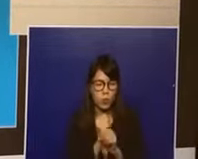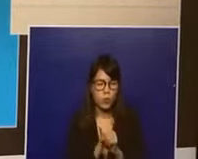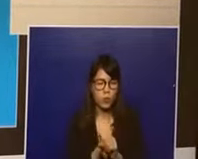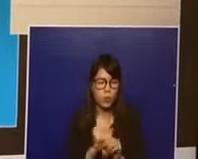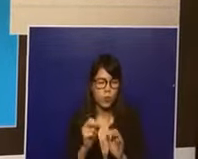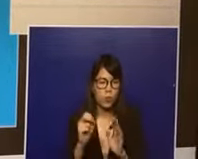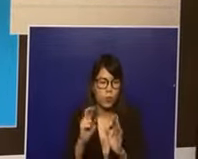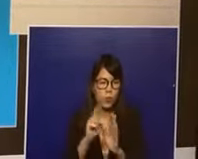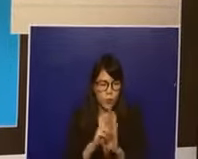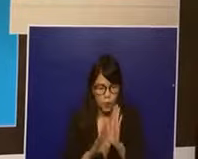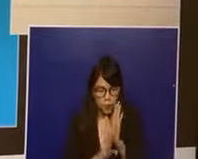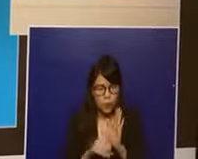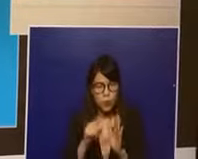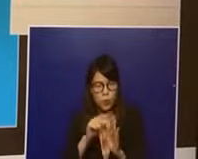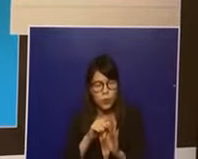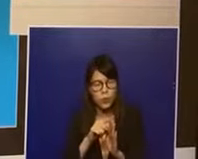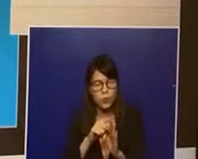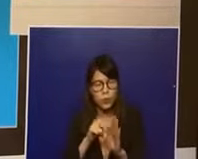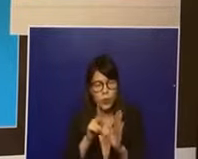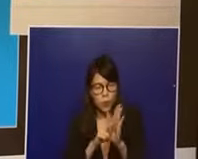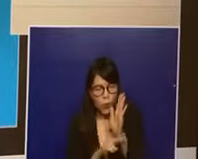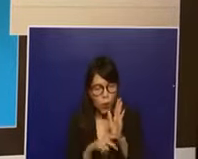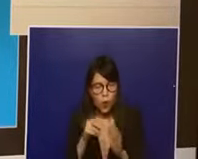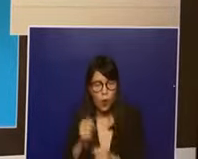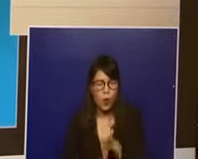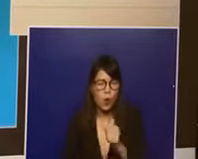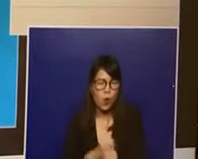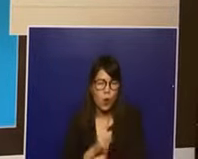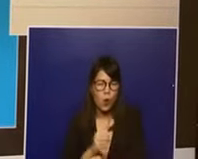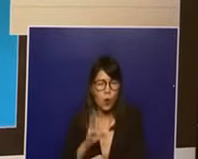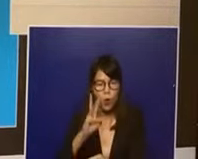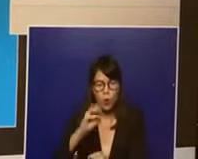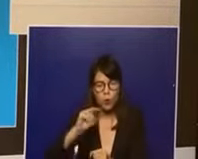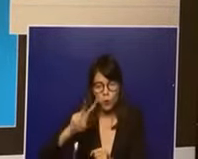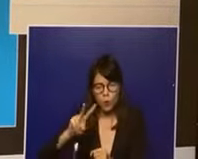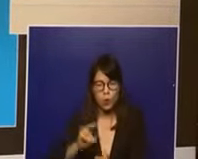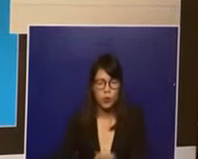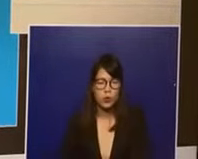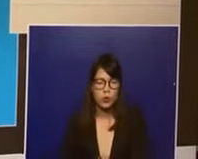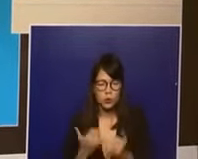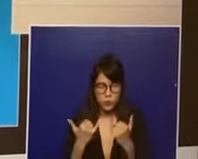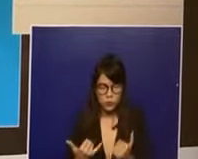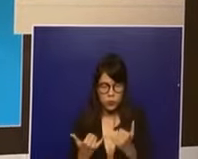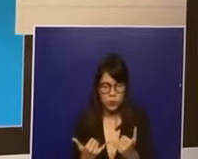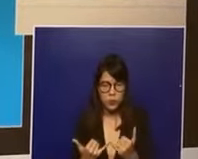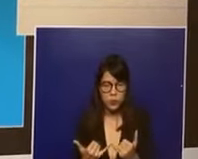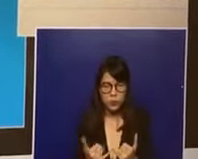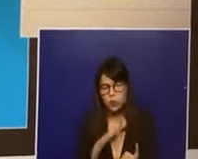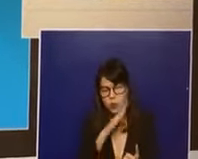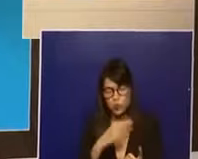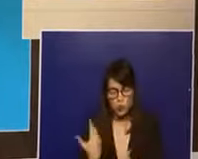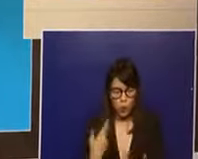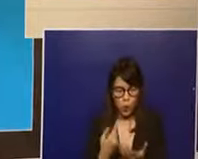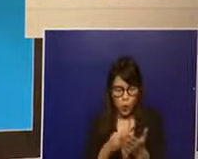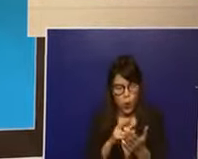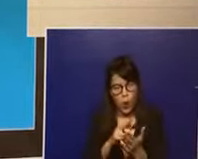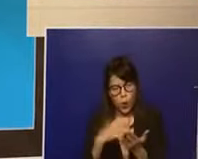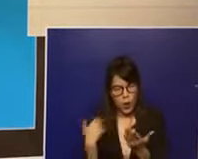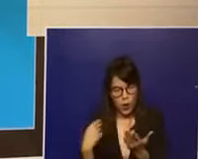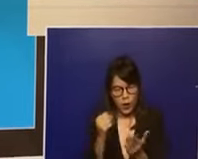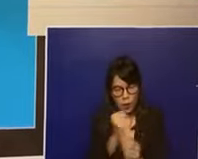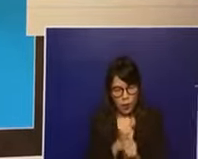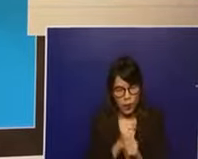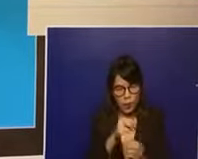ายและการประเมินผลสัมฤทธิ์ของกฎหมายค.ศ. 2562ต่อไปนี้เวลาจะร่างกฎหมายอะไรออกมารัฐบาลต้องรับฟัง